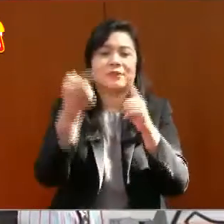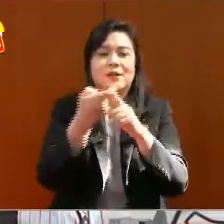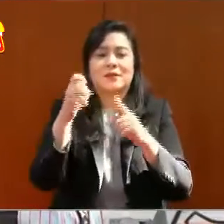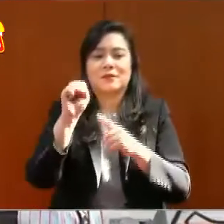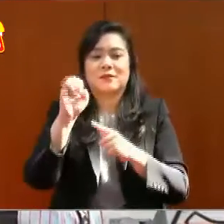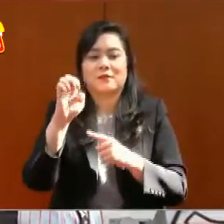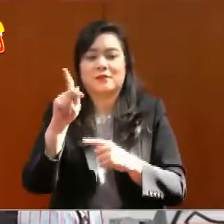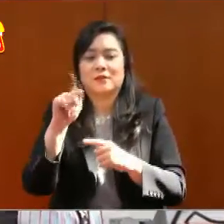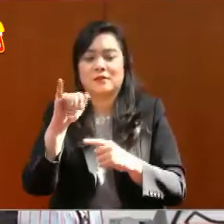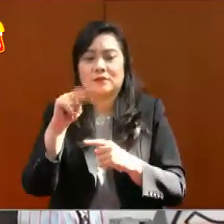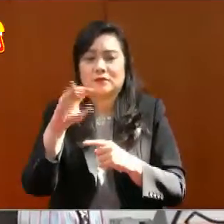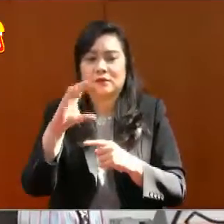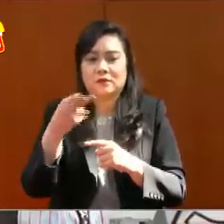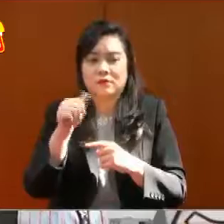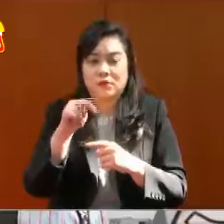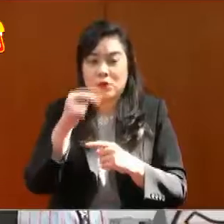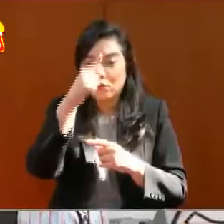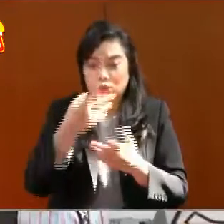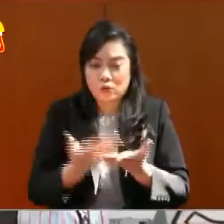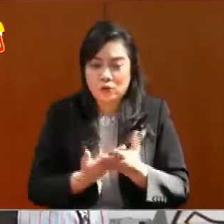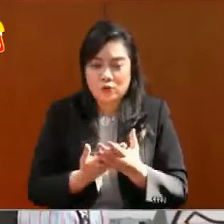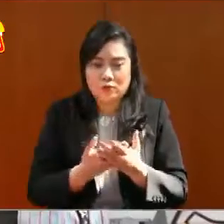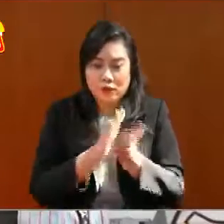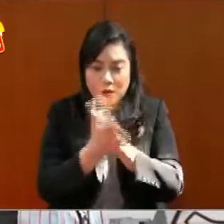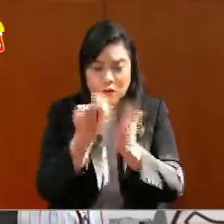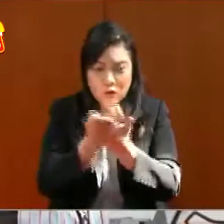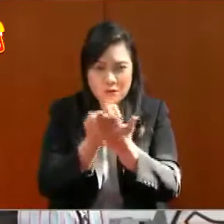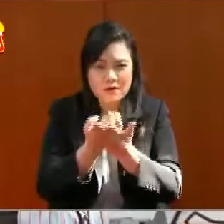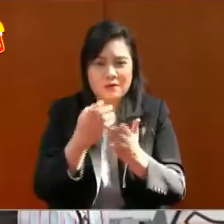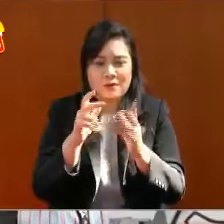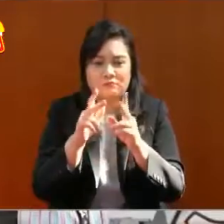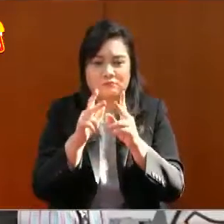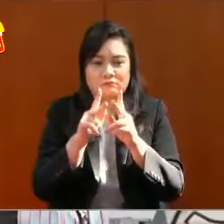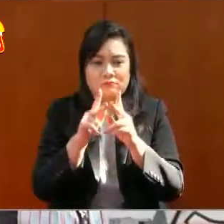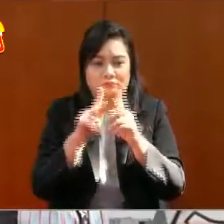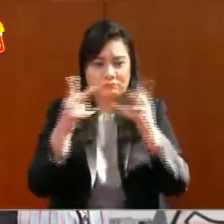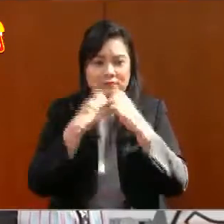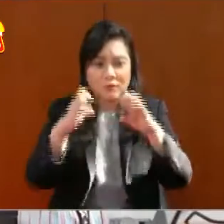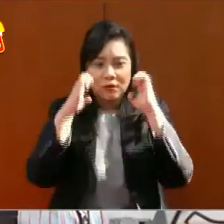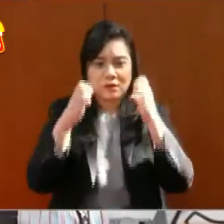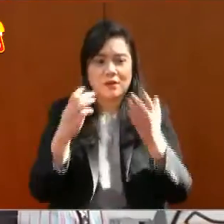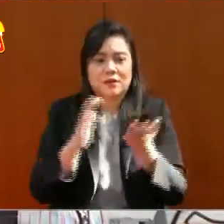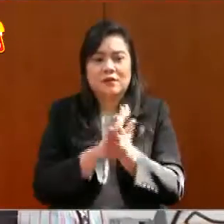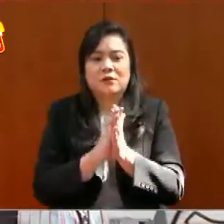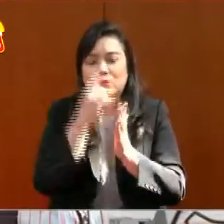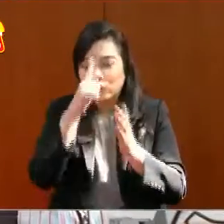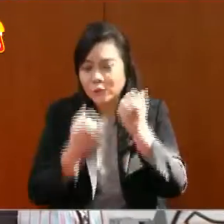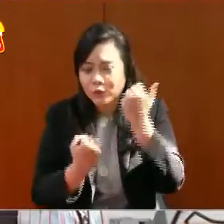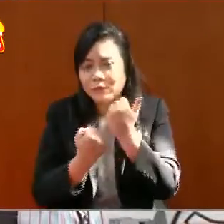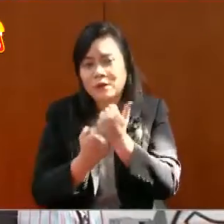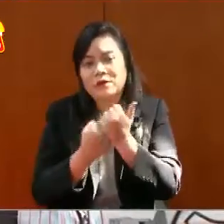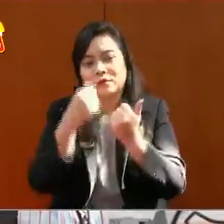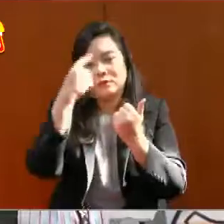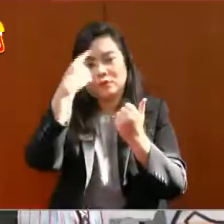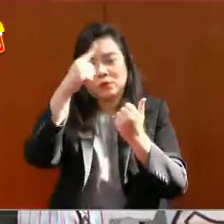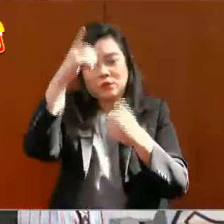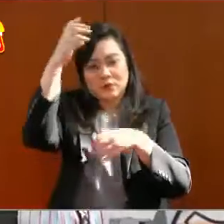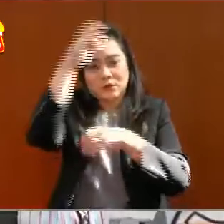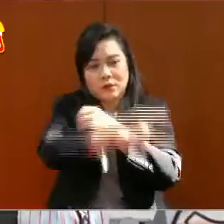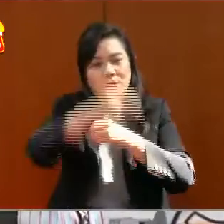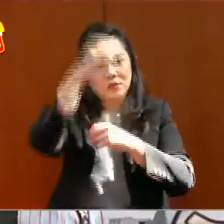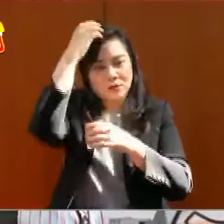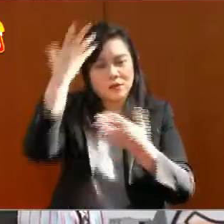sistem ekonomi yang lebih canggih. Sama-sama kita menyumbang kepada ekonomi Kerajaan Negeri Selangor supaya ia dapat menjana